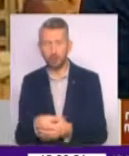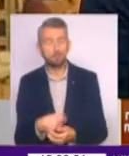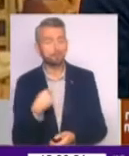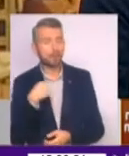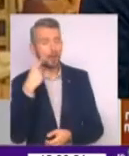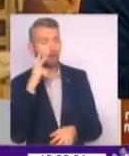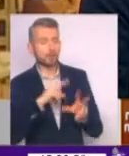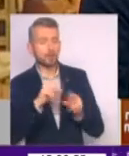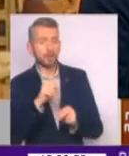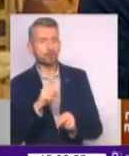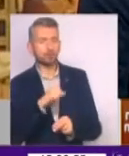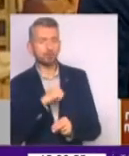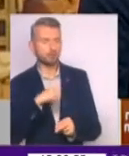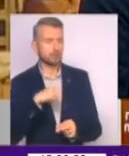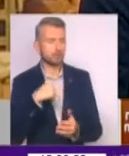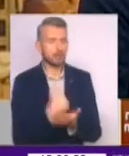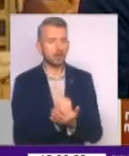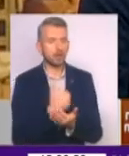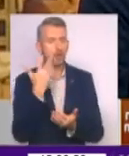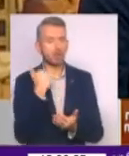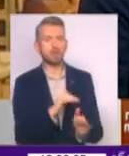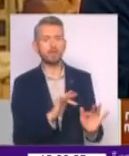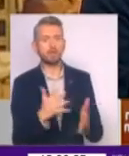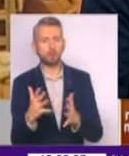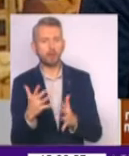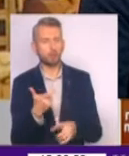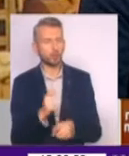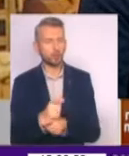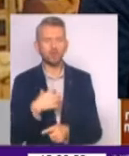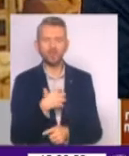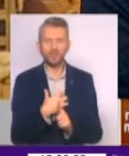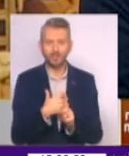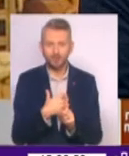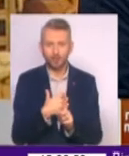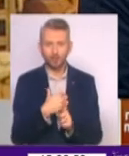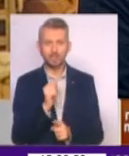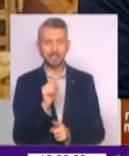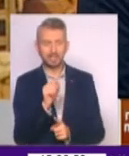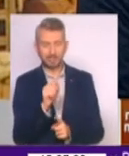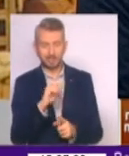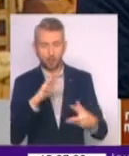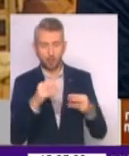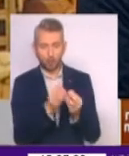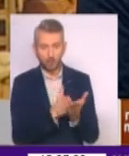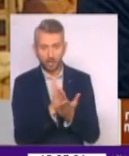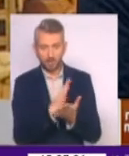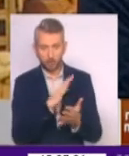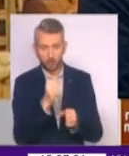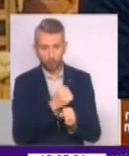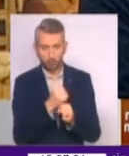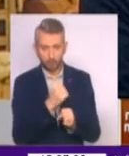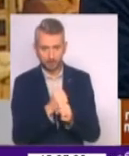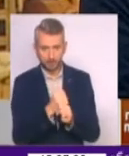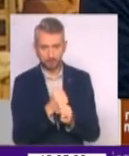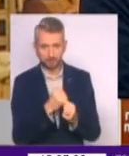що ключовий момент, коли відбувається, дуже важливо з цієї концепції, яка була розроблена АВК,